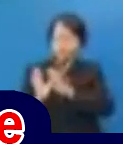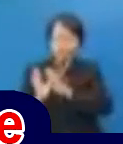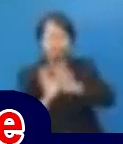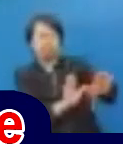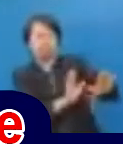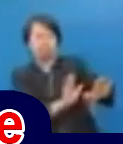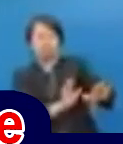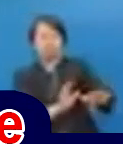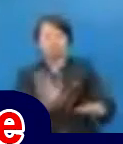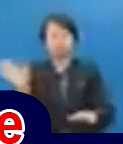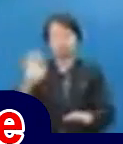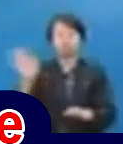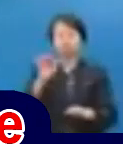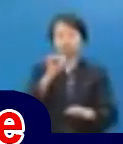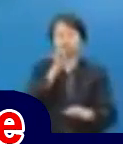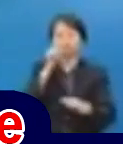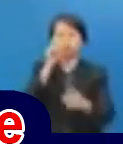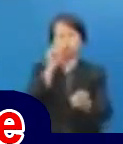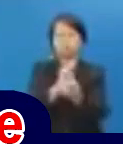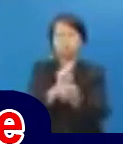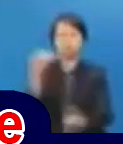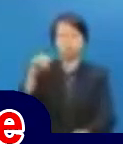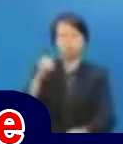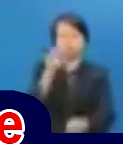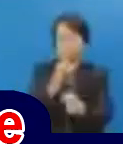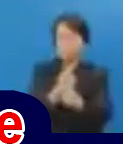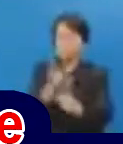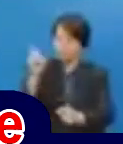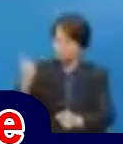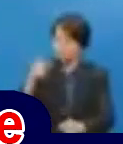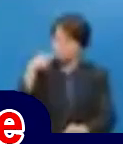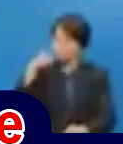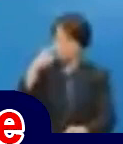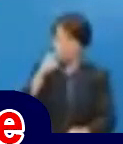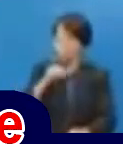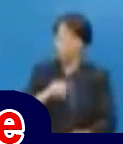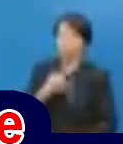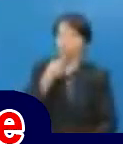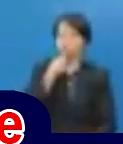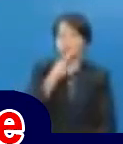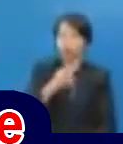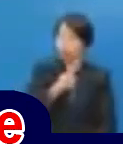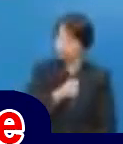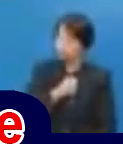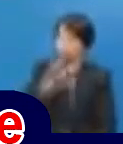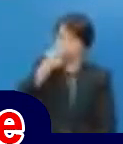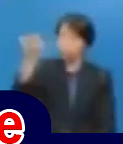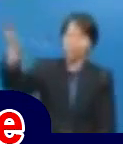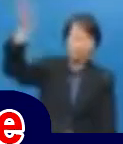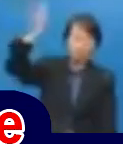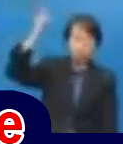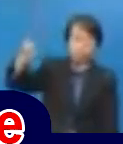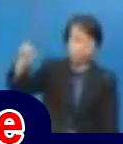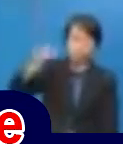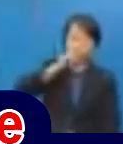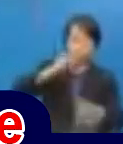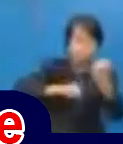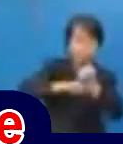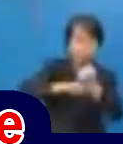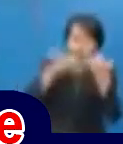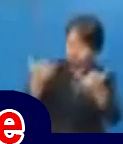ingat kurang tepat. Yang Muhammad lebih baik menyebut kata minta maaf sebab tak sokong pada masa yang lepas. Jadi hari ini akan menyokong.